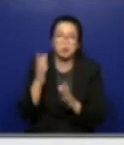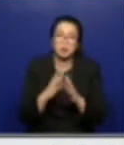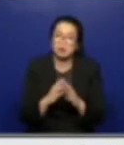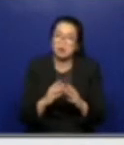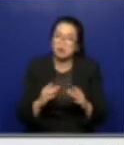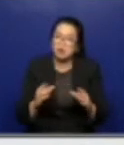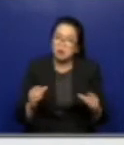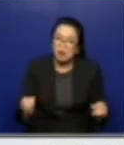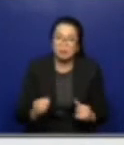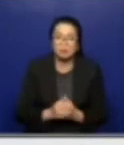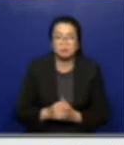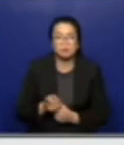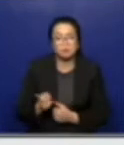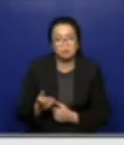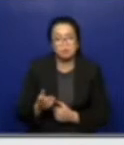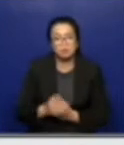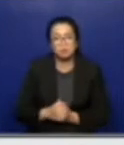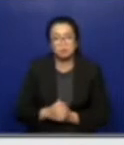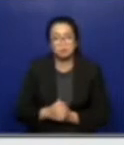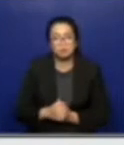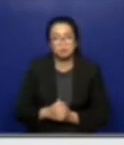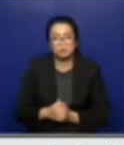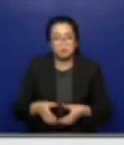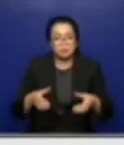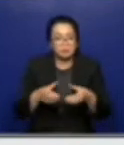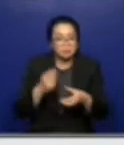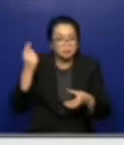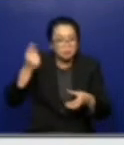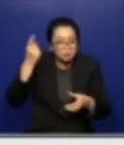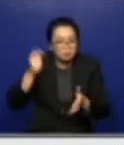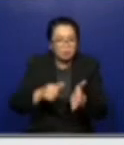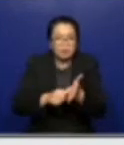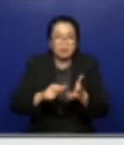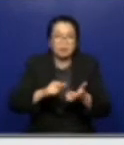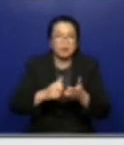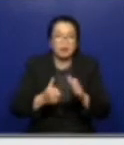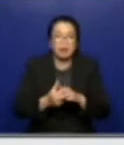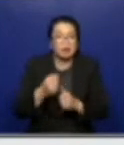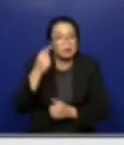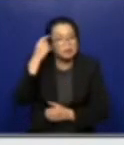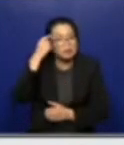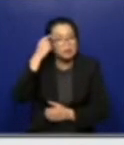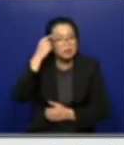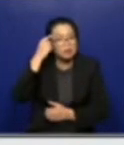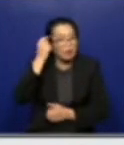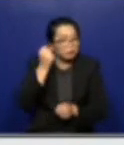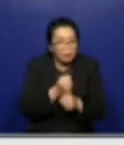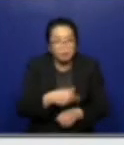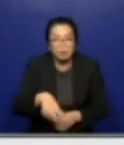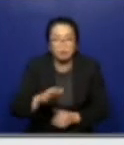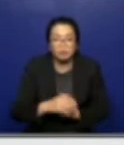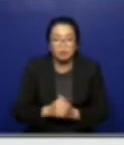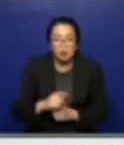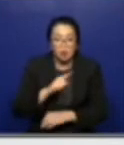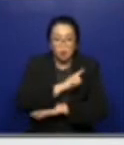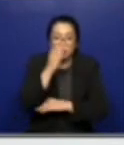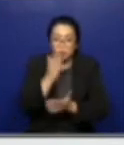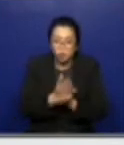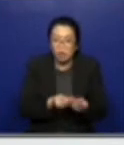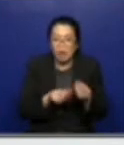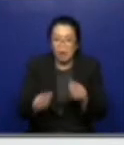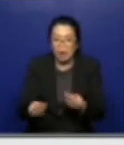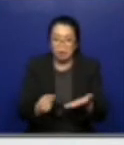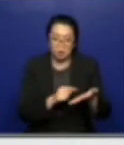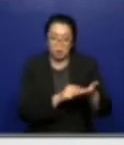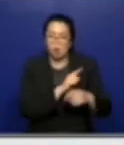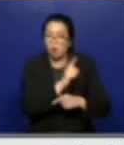นี่คือสิ่งที่มันสะท้อนให้เห็นว่าการแก้ปัญหาแบบอยู่ๆคิดออกท่านก็ทำเลยท่านมีวันหยุดชดเชยอยู่ในมือท่าน